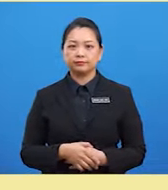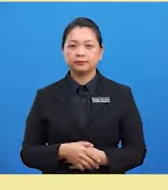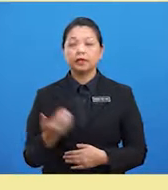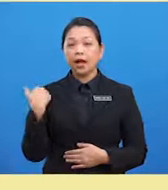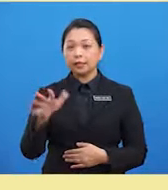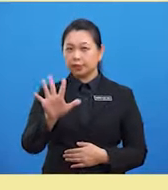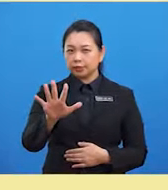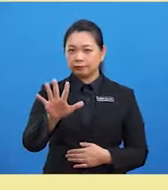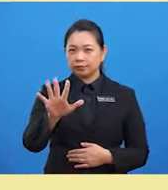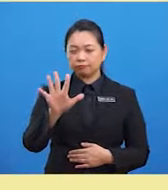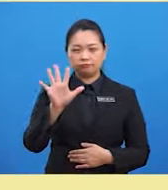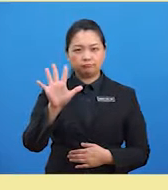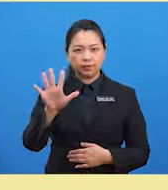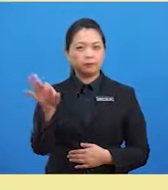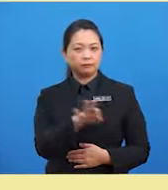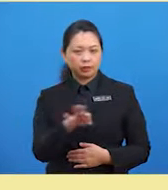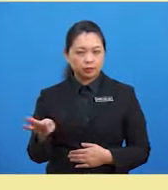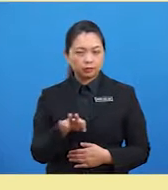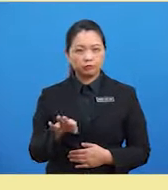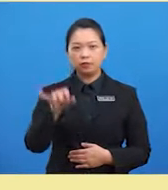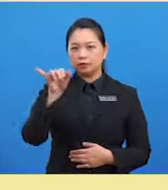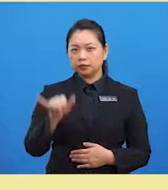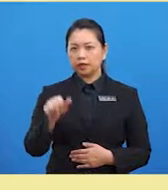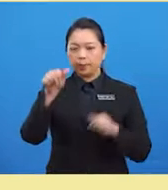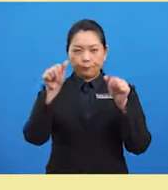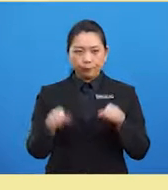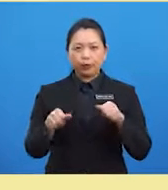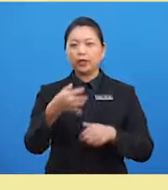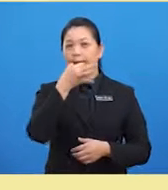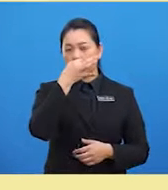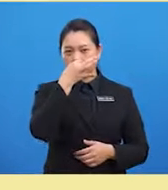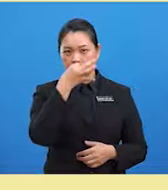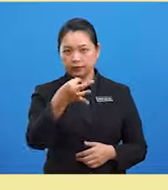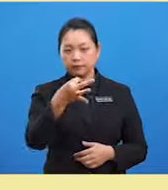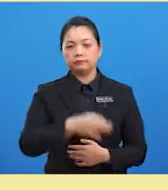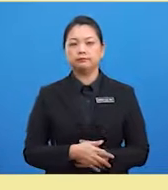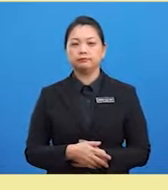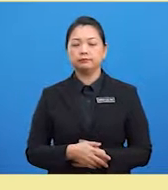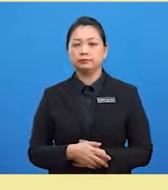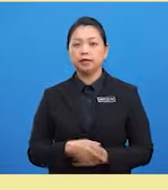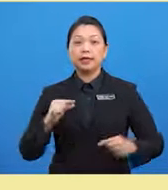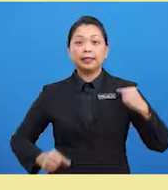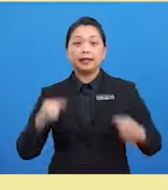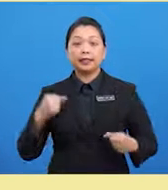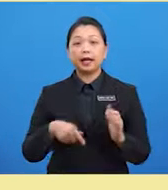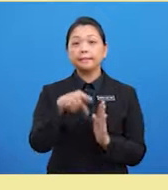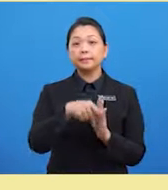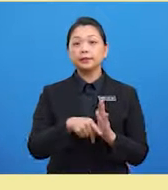Terdapat 5 faktor, faktor yang boleh mempengaruhi gelagat pengguna.